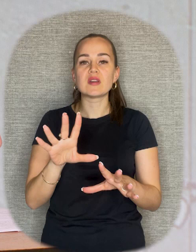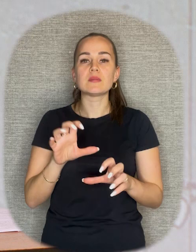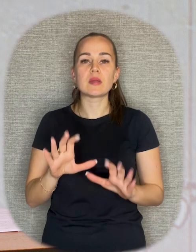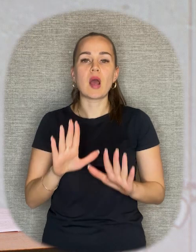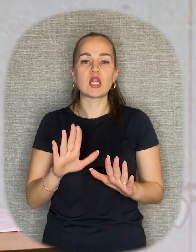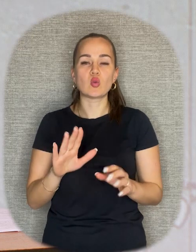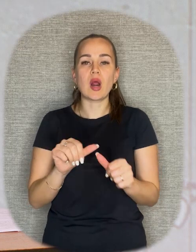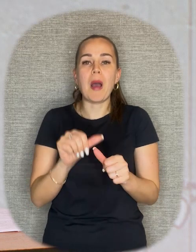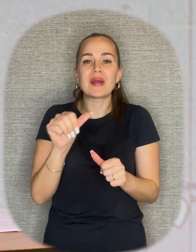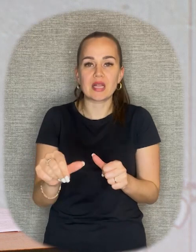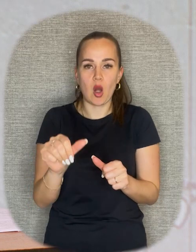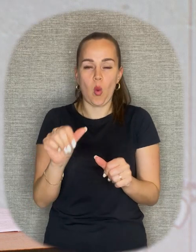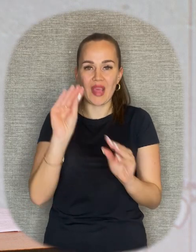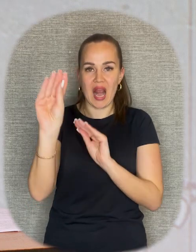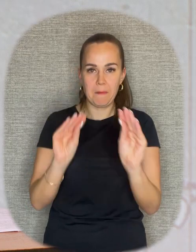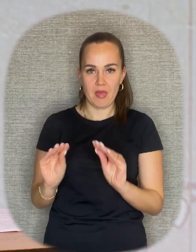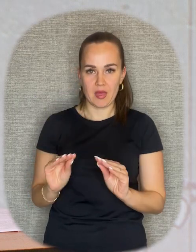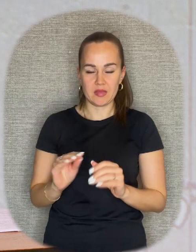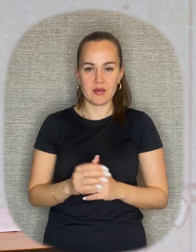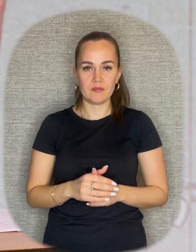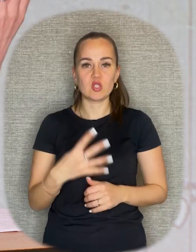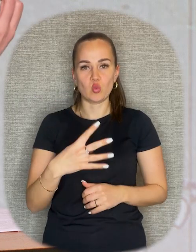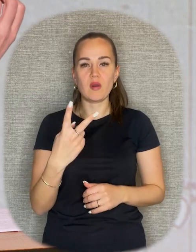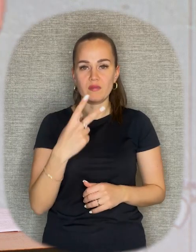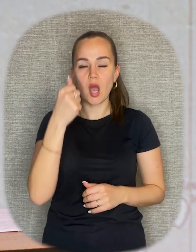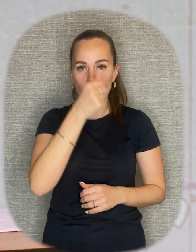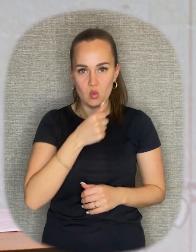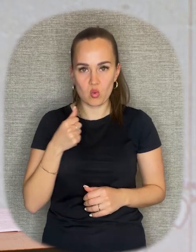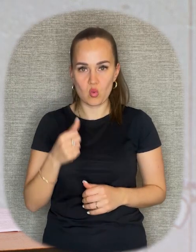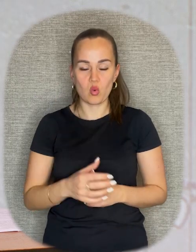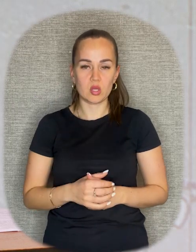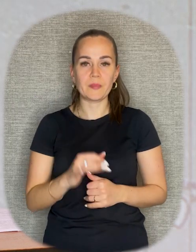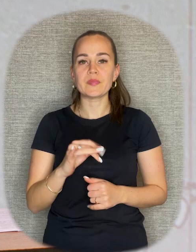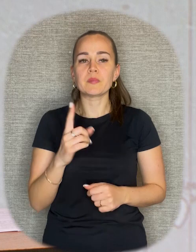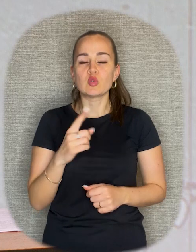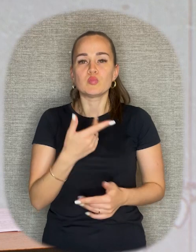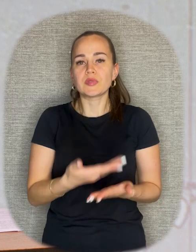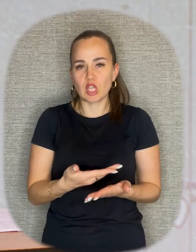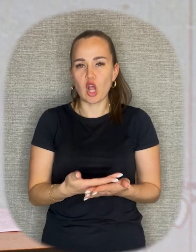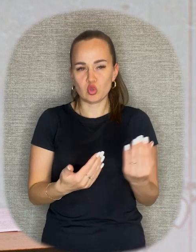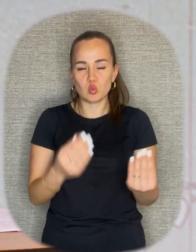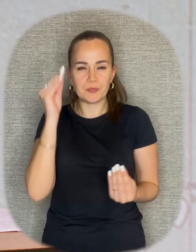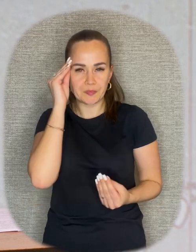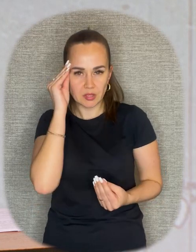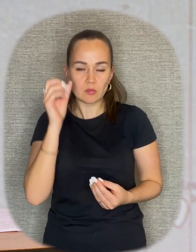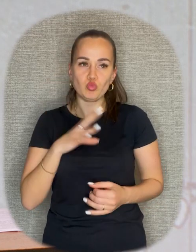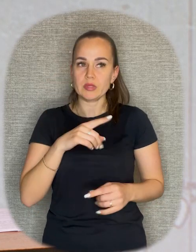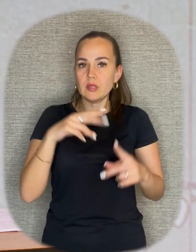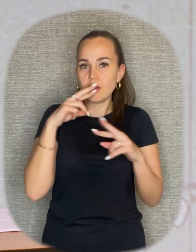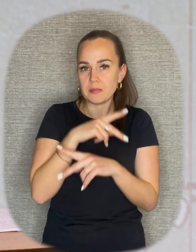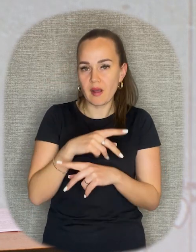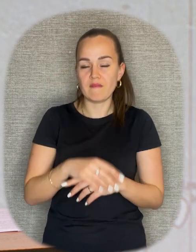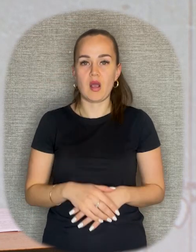как ценность А в других ценностью воспринимались только Ну какие-то определённые элементы Кроме того безусловно 42 год и